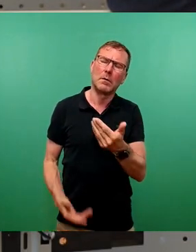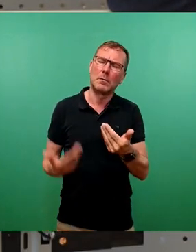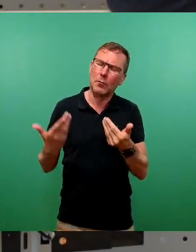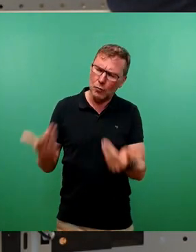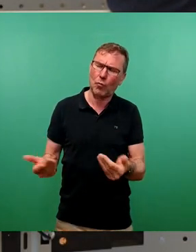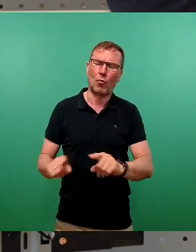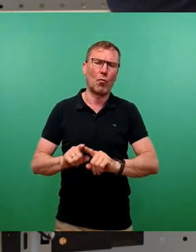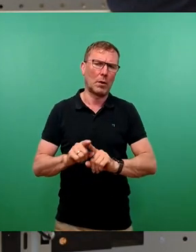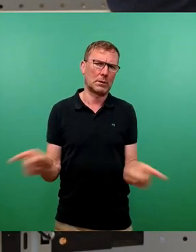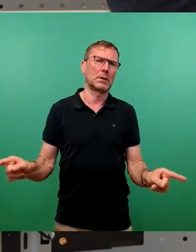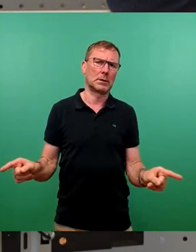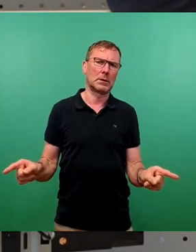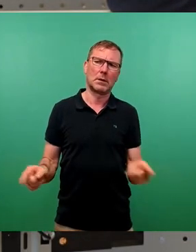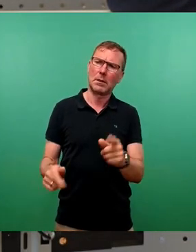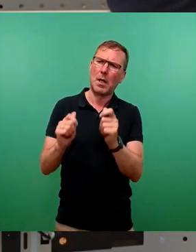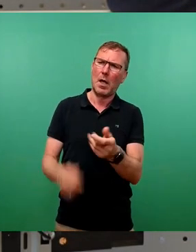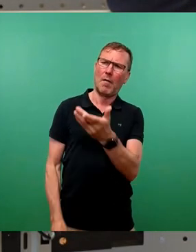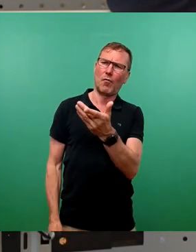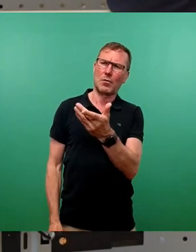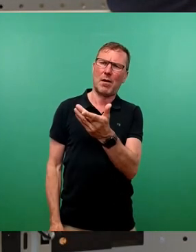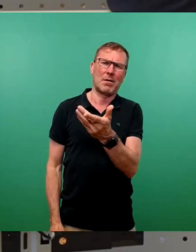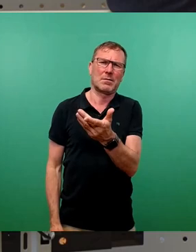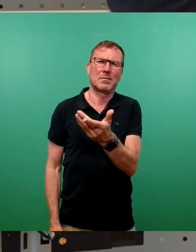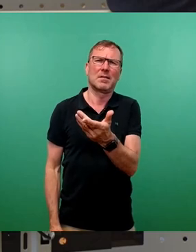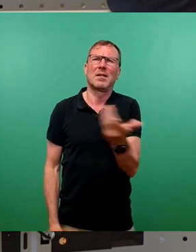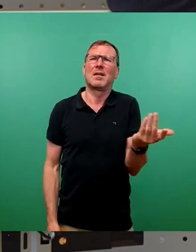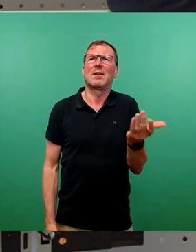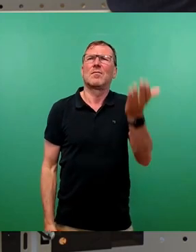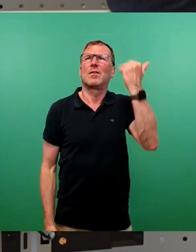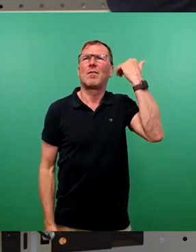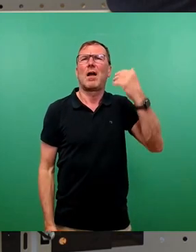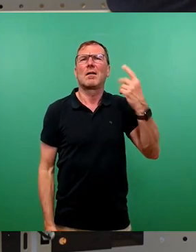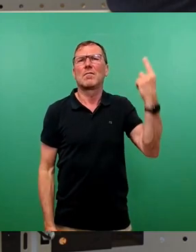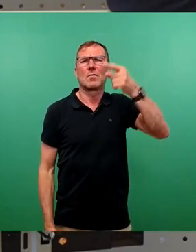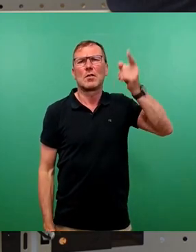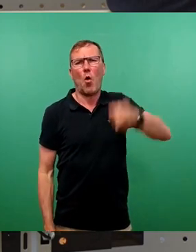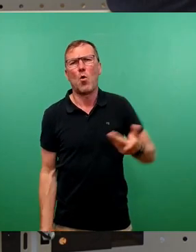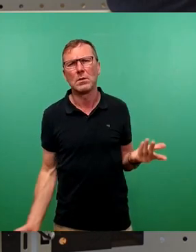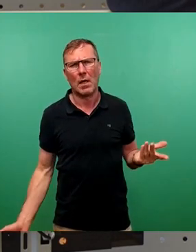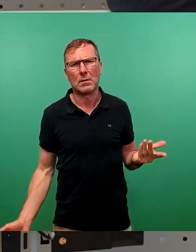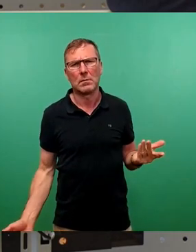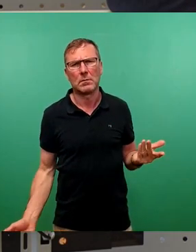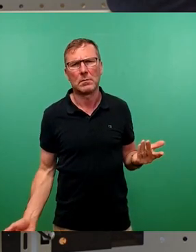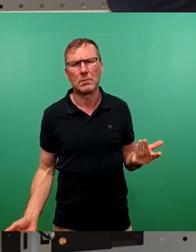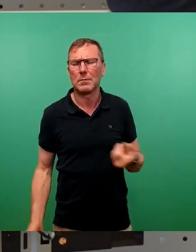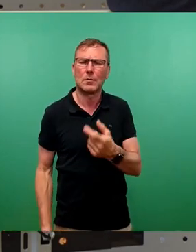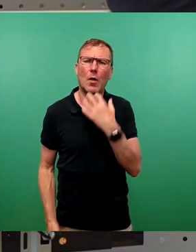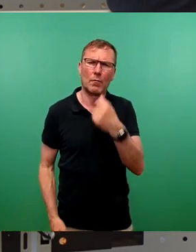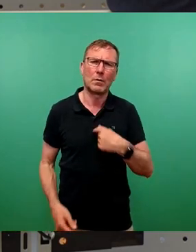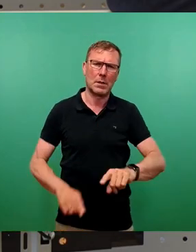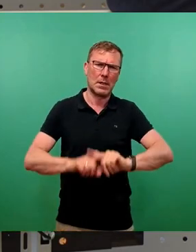es nicht. Dieser Vorschlag, das ist doch wie aus dem vergangenen Jahrhundert, das wollen wir